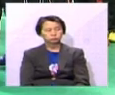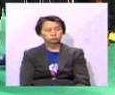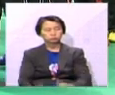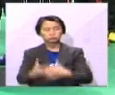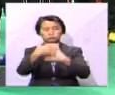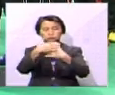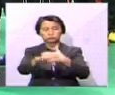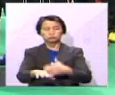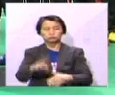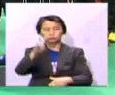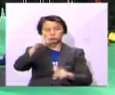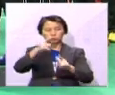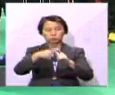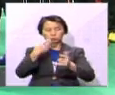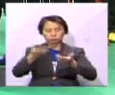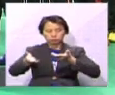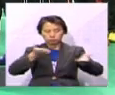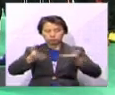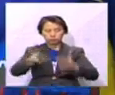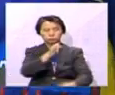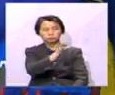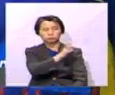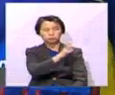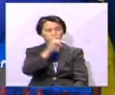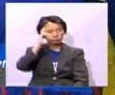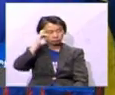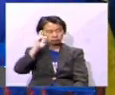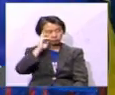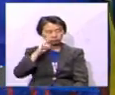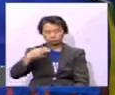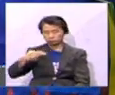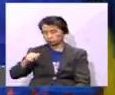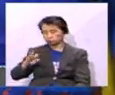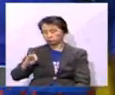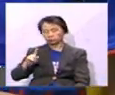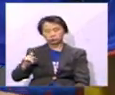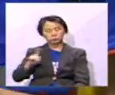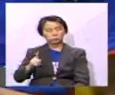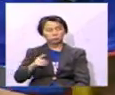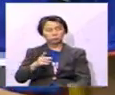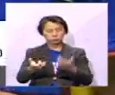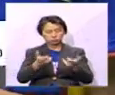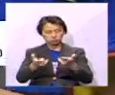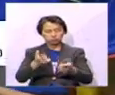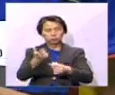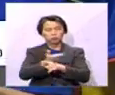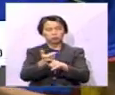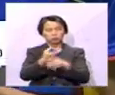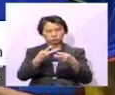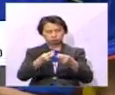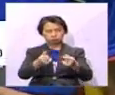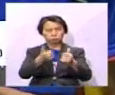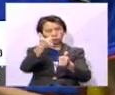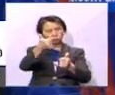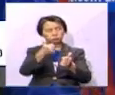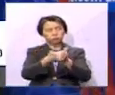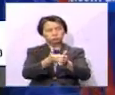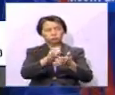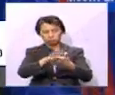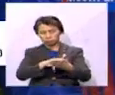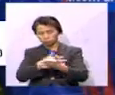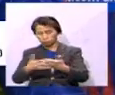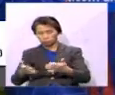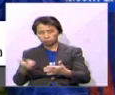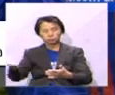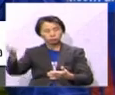Selepas hampir dua bulan berkhidmat selaku jurulatih remaja, Hafiz Hashim menjelaskan latihan kini berjalan lancar mengikut perancangan. Misi